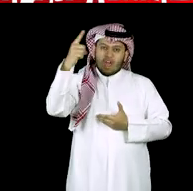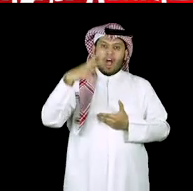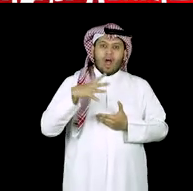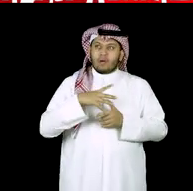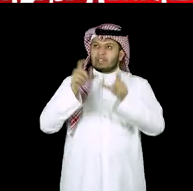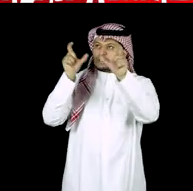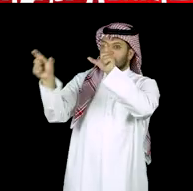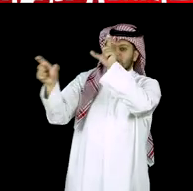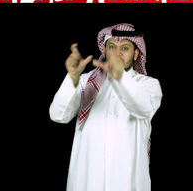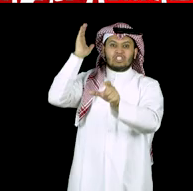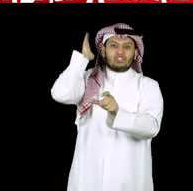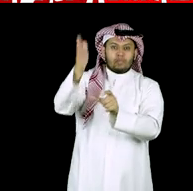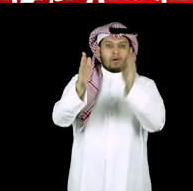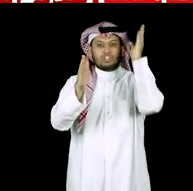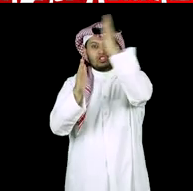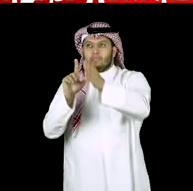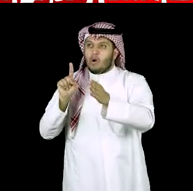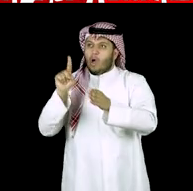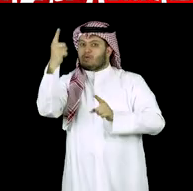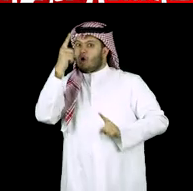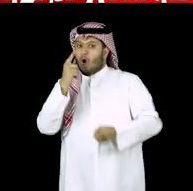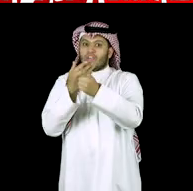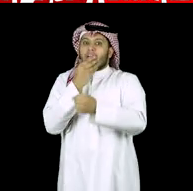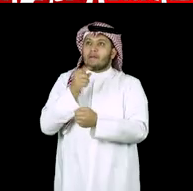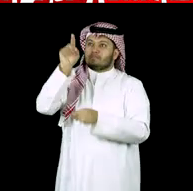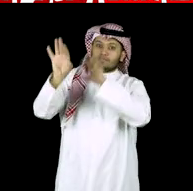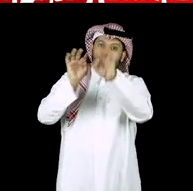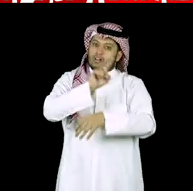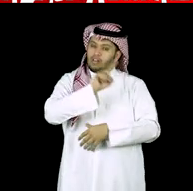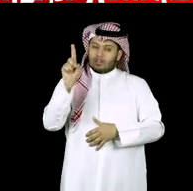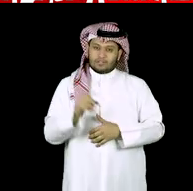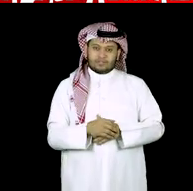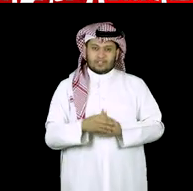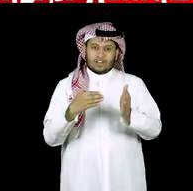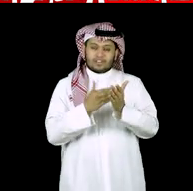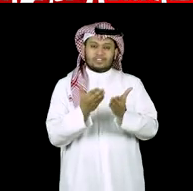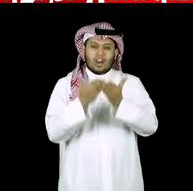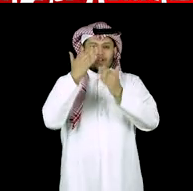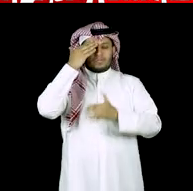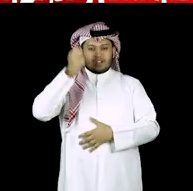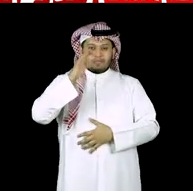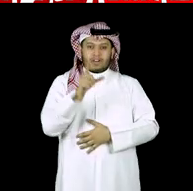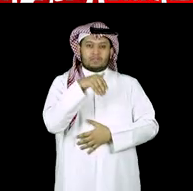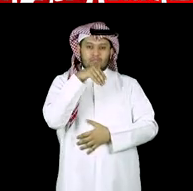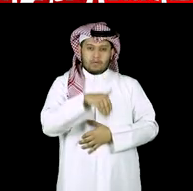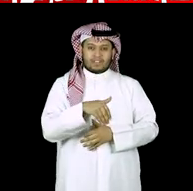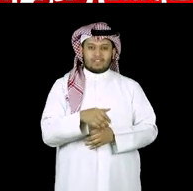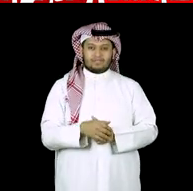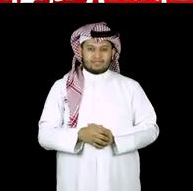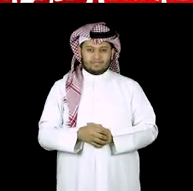والانشغال بسبهم وذكر معائبهم. والصلاة والسلام على نبينا محمد.